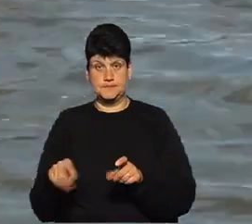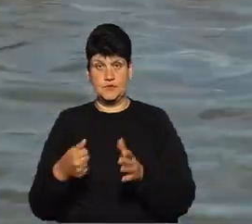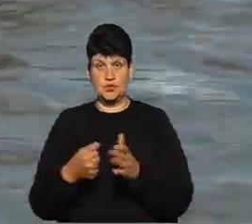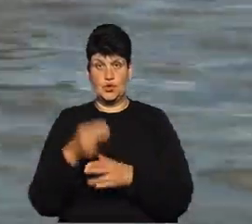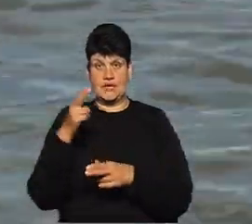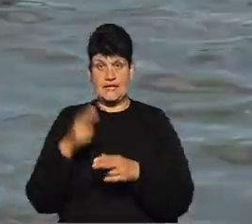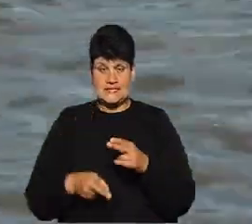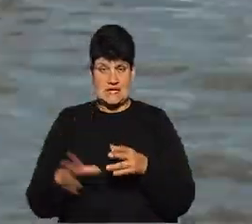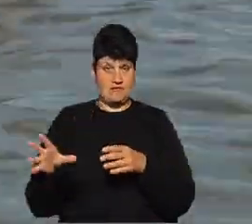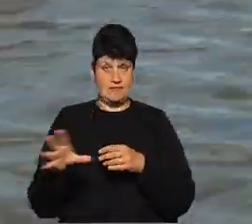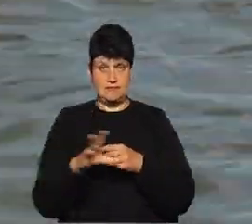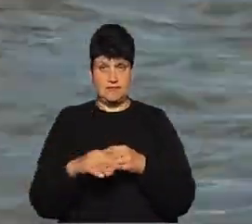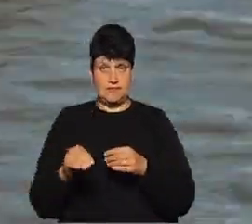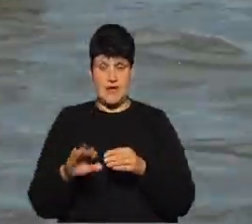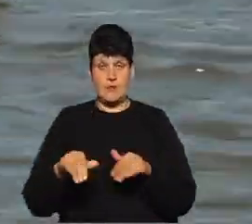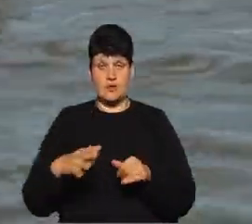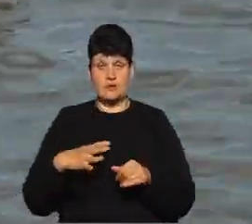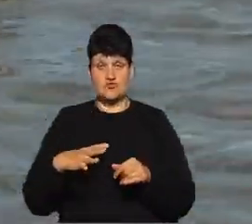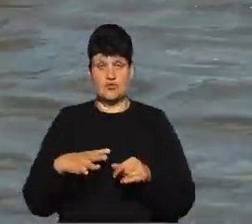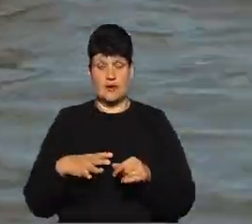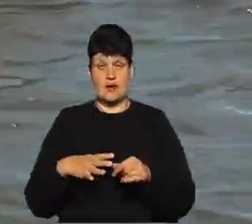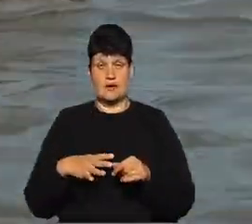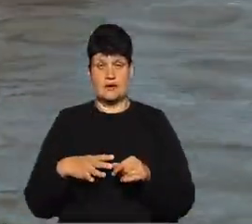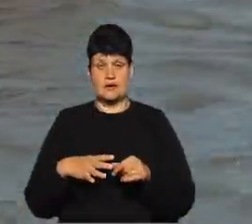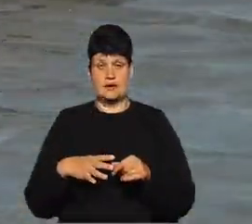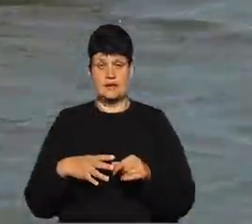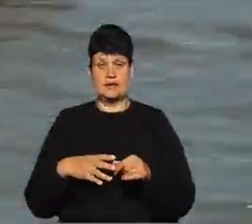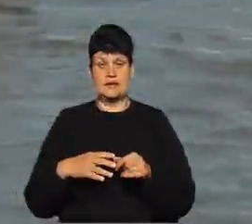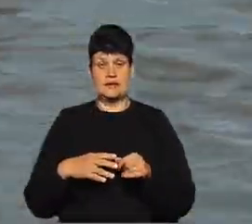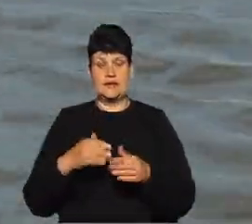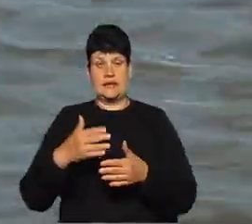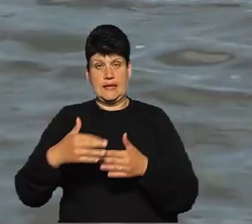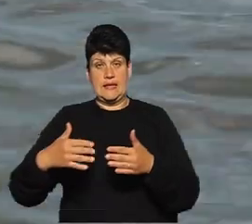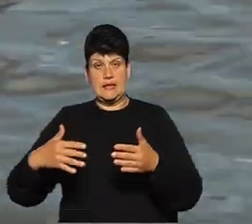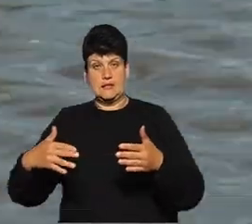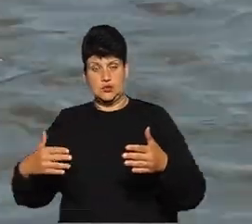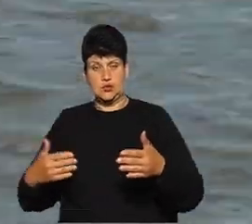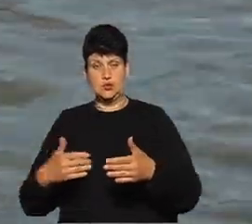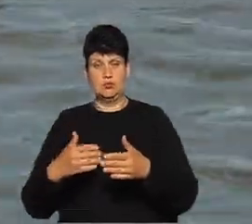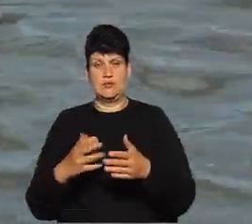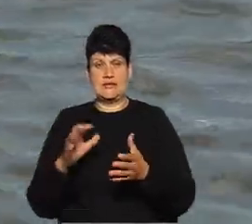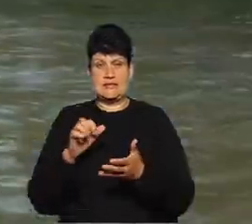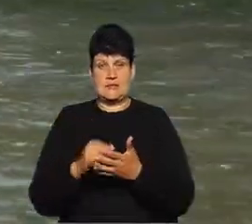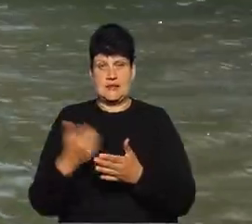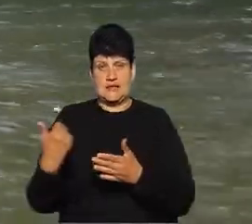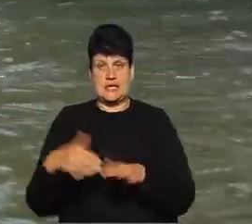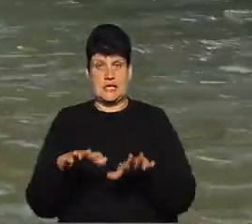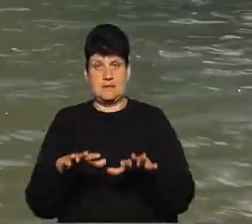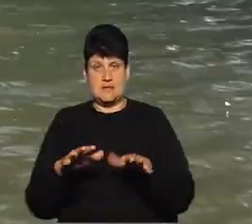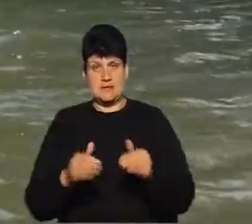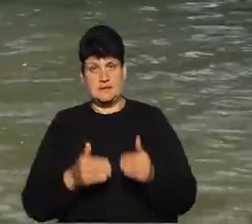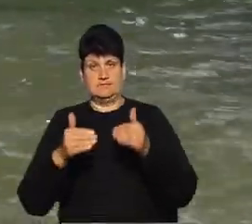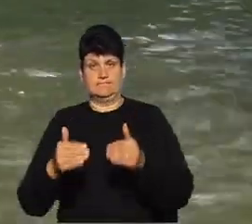відділення. Згодом чекає наступного відділення, яке вже займе, стане на їхнє місце.